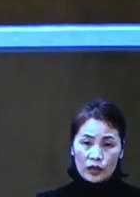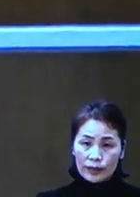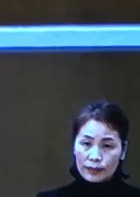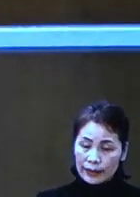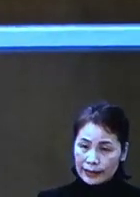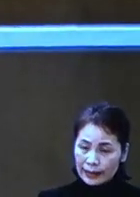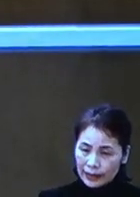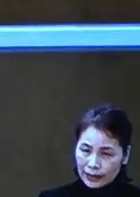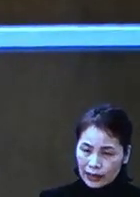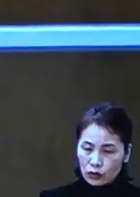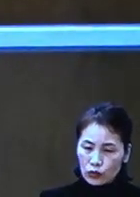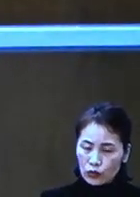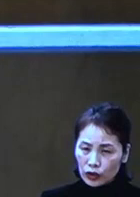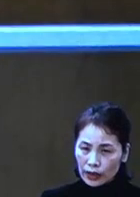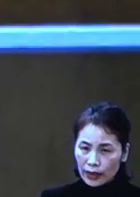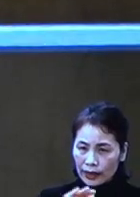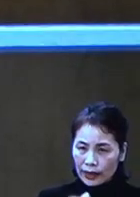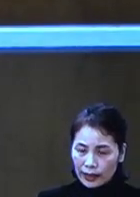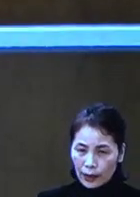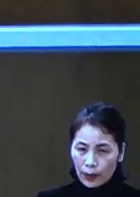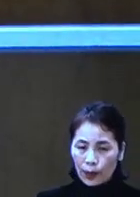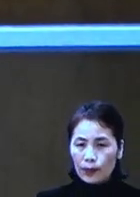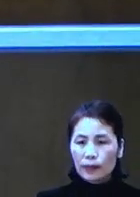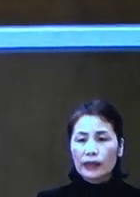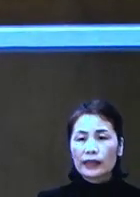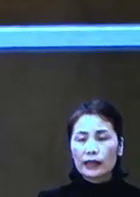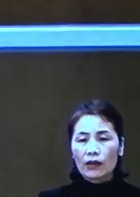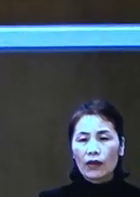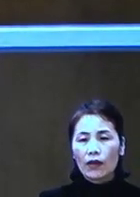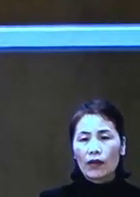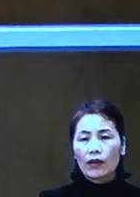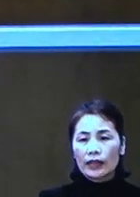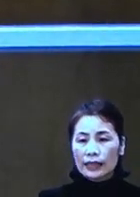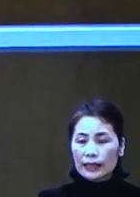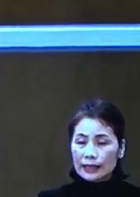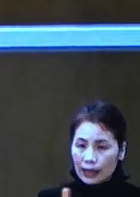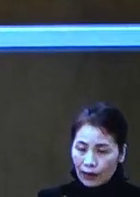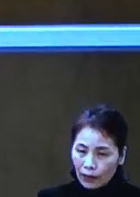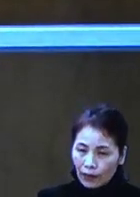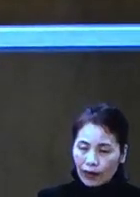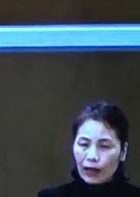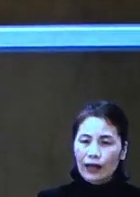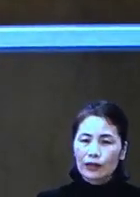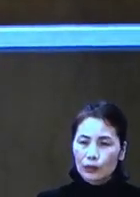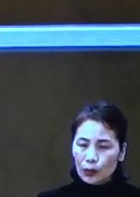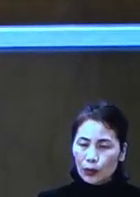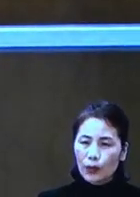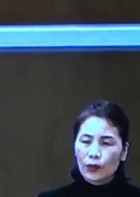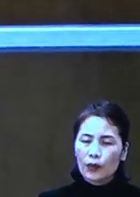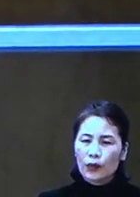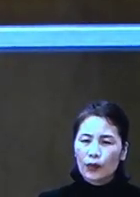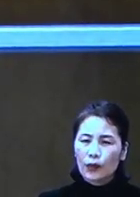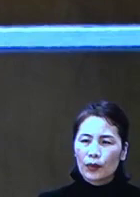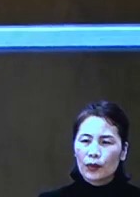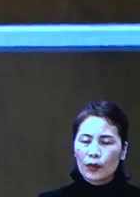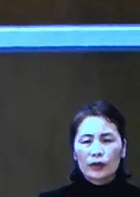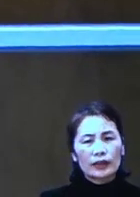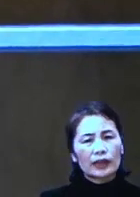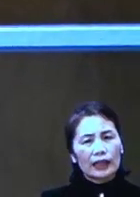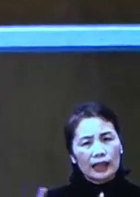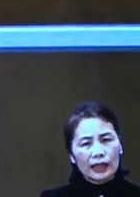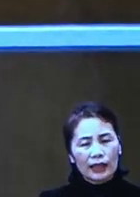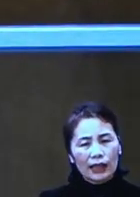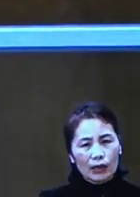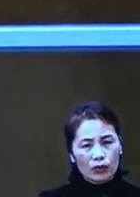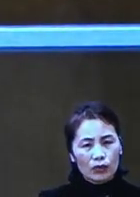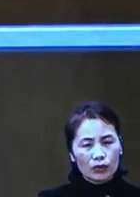떠들썩하게 추진했던 비서실장과 경기도 과장급도 내부 공모를 했으나 결국 대부분은